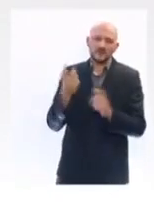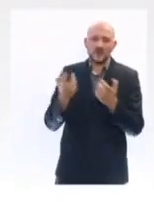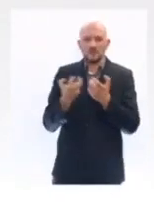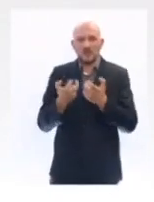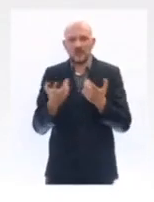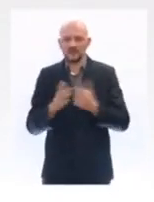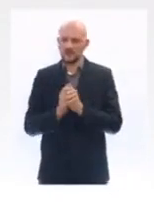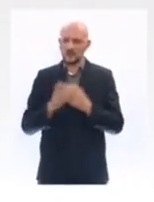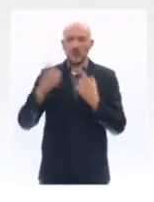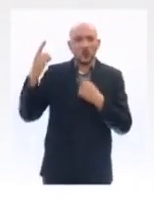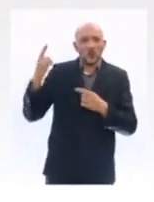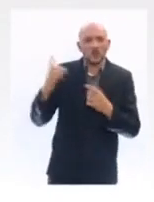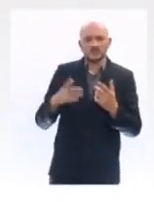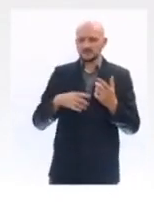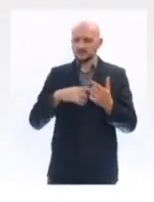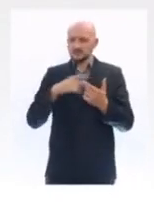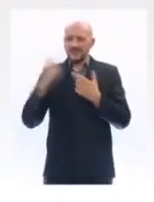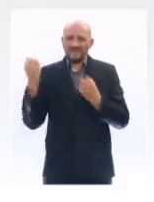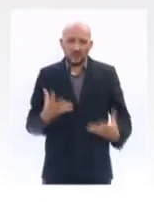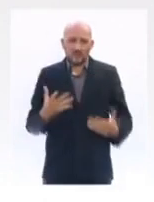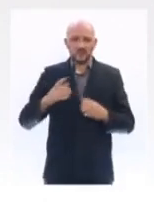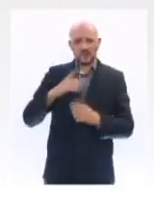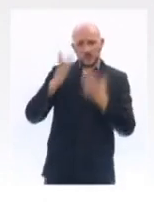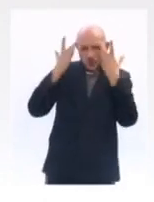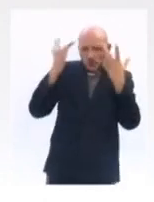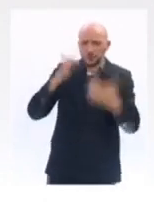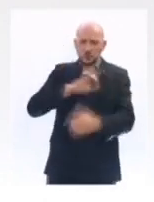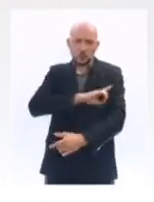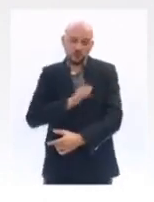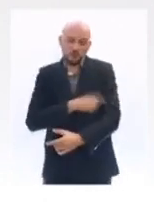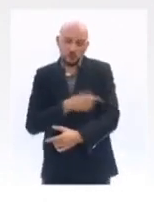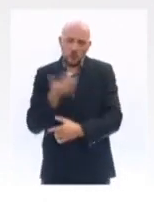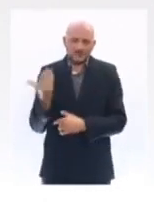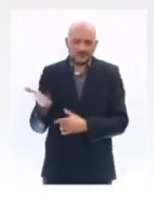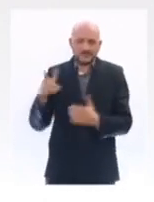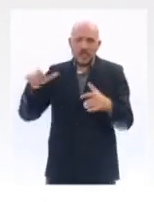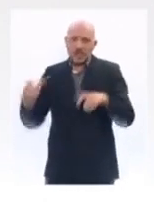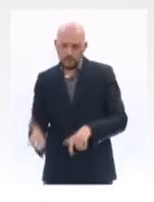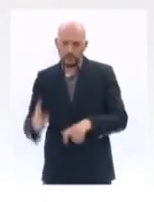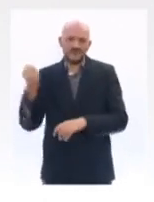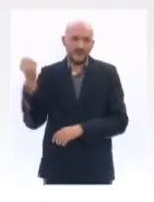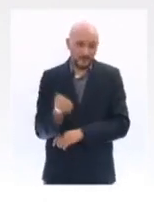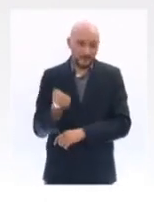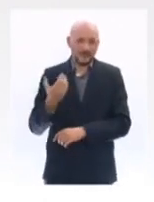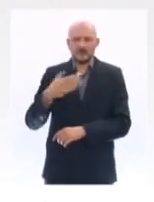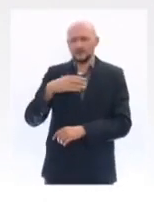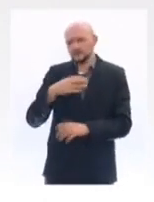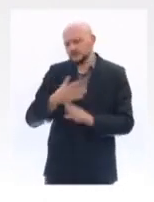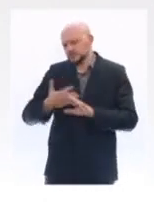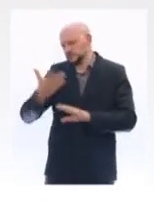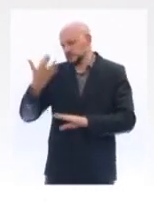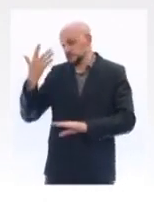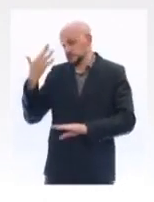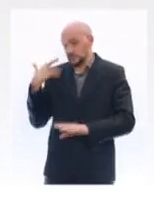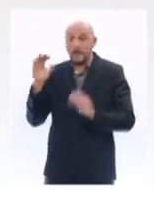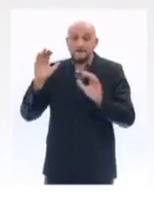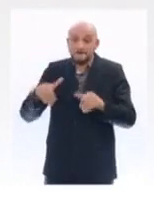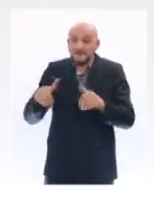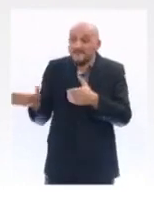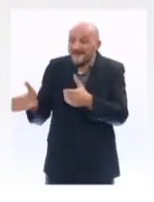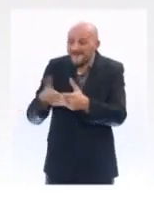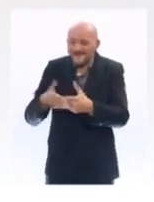000 euros. Un exemple, les hôtels, ils ne sont pas fermés, mais évidemment, ils ont des pertes de chiffre d'affaires très élevées, ils pourront être indemnisés jusqu'à